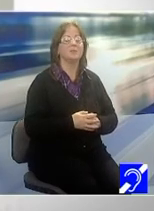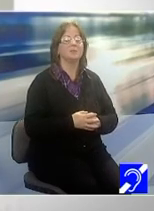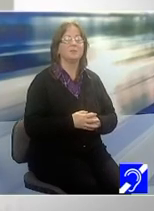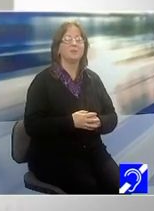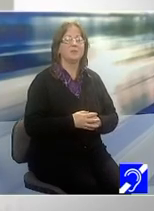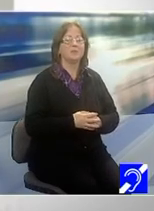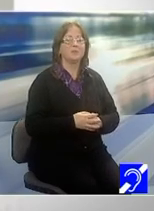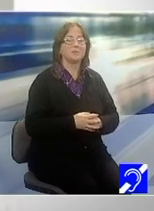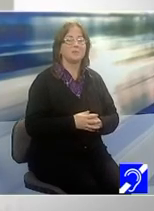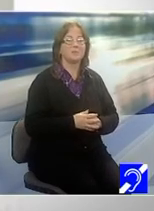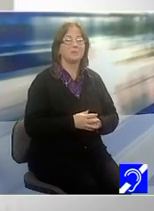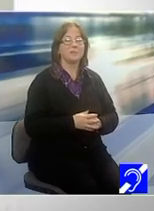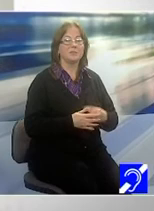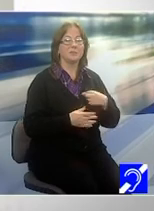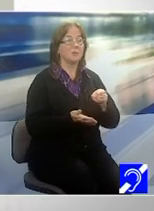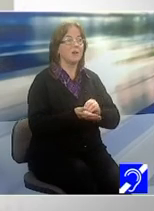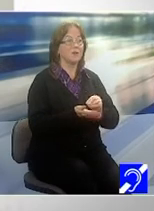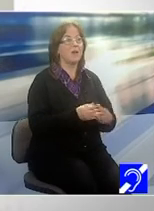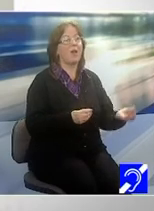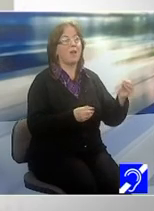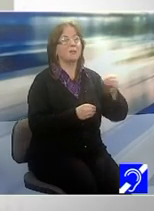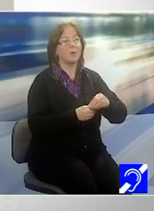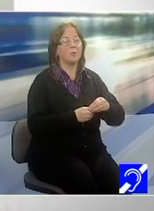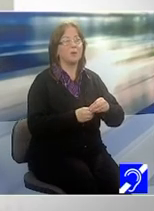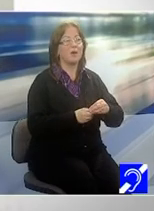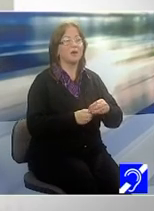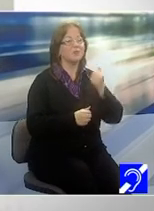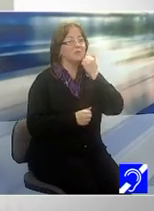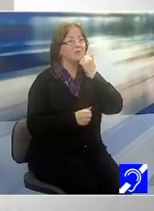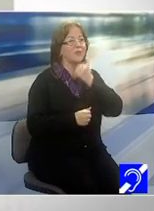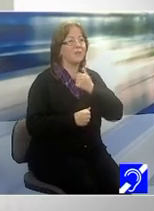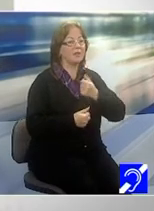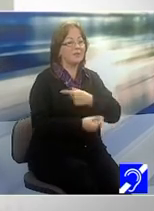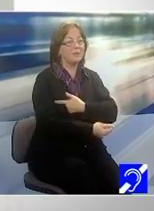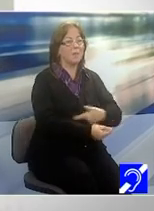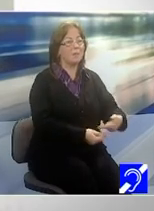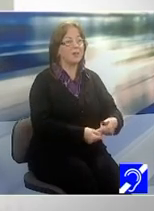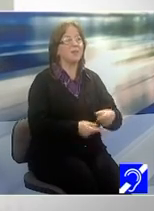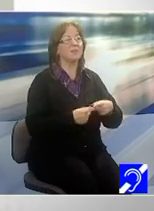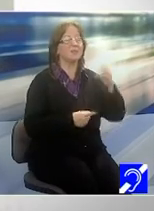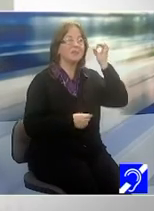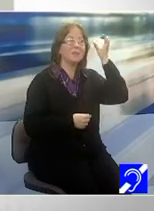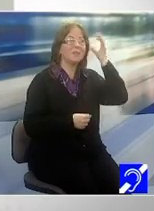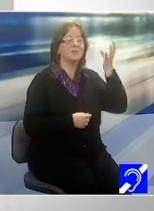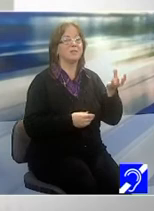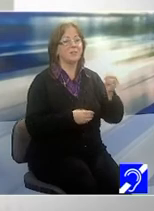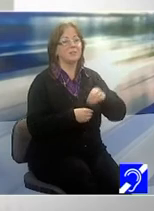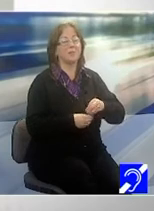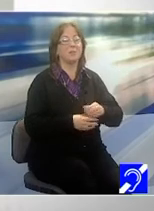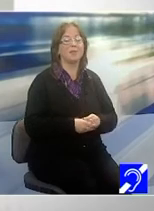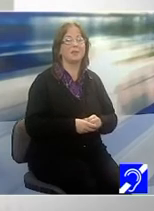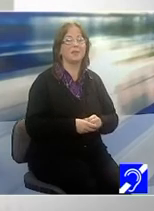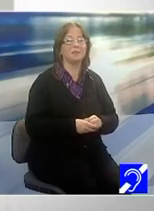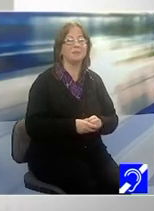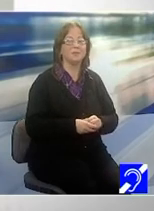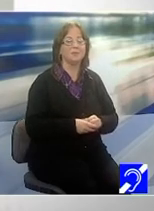clasică, desigur adăugând fiecare puțin din temperamentul nostru, din imaginația noastră pentru rolurile